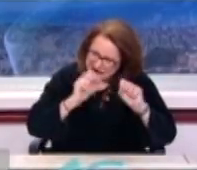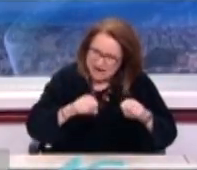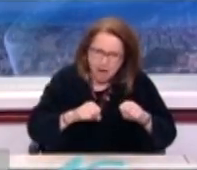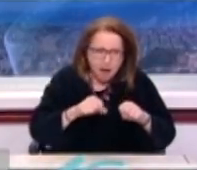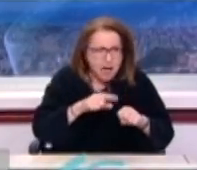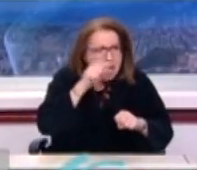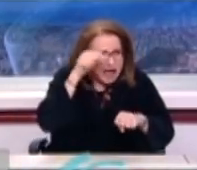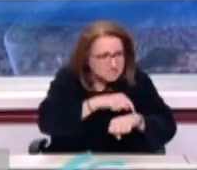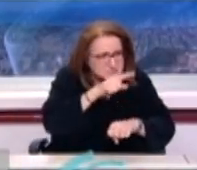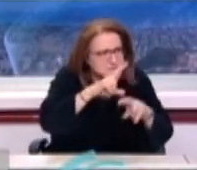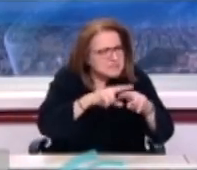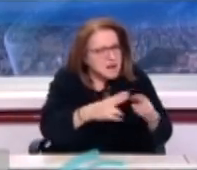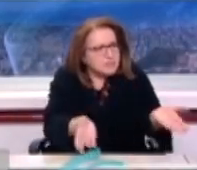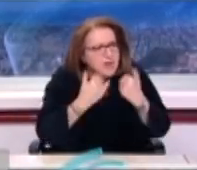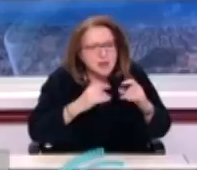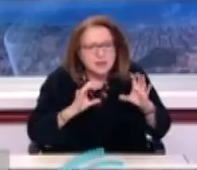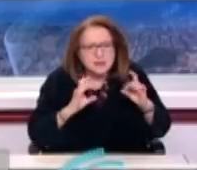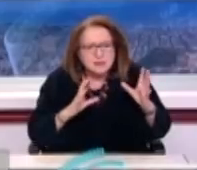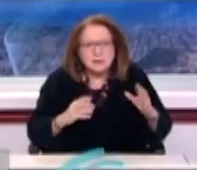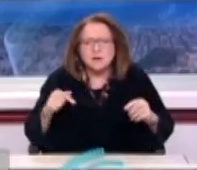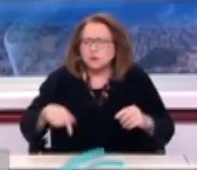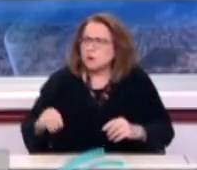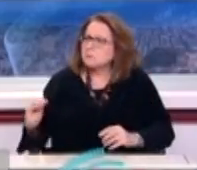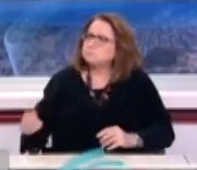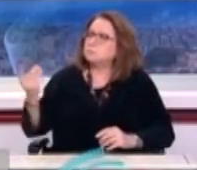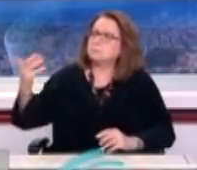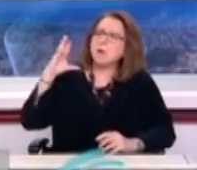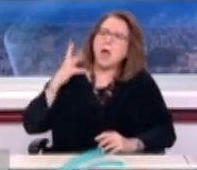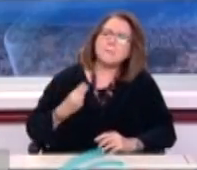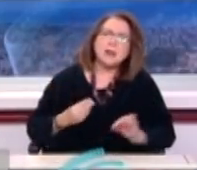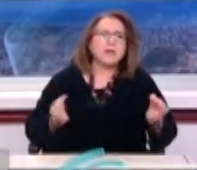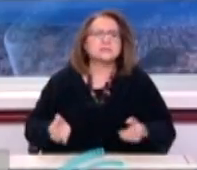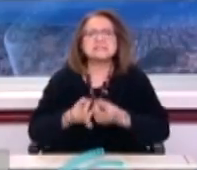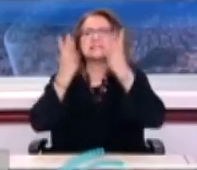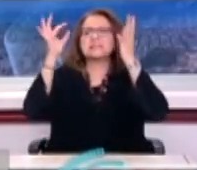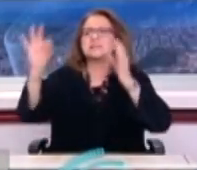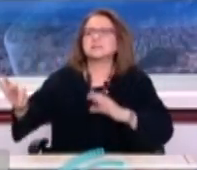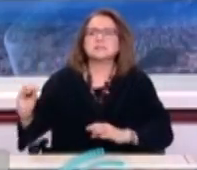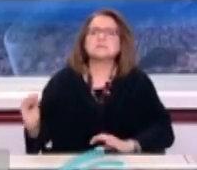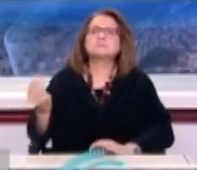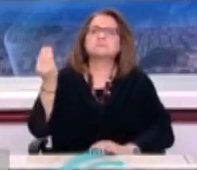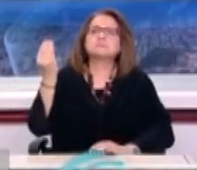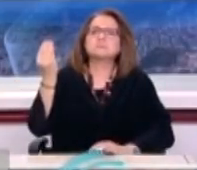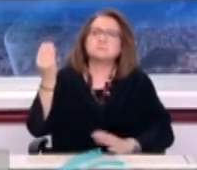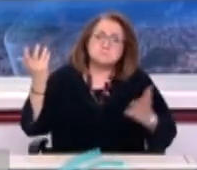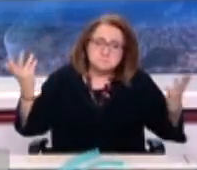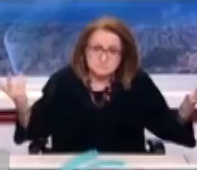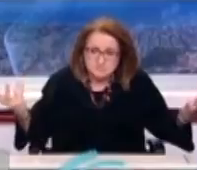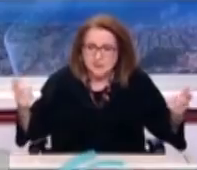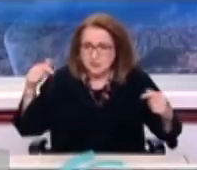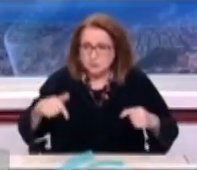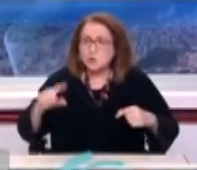Αμαλιάδα, έγινε... Αφήστε με να ολοκληρώσω, σας παρακαλώ. Έγινε στην Αμαλιάδα, όποιος